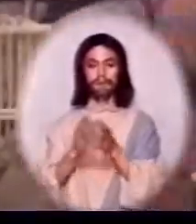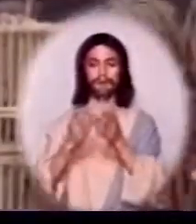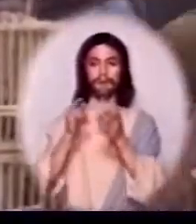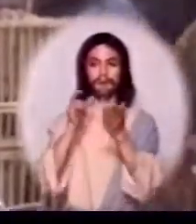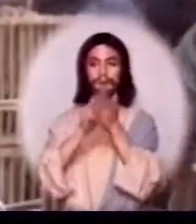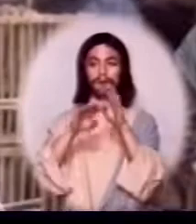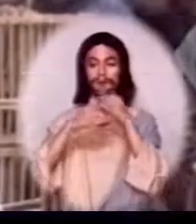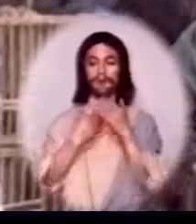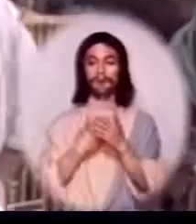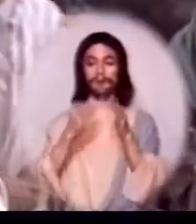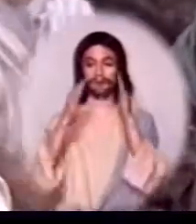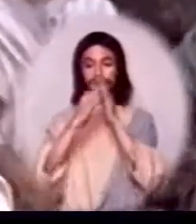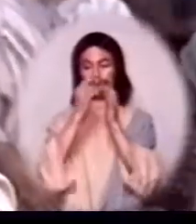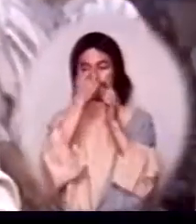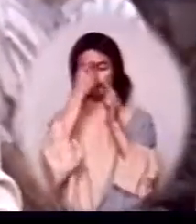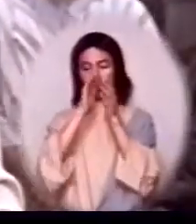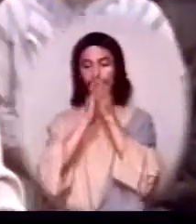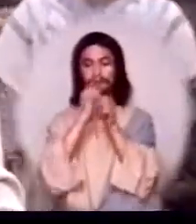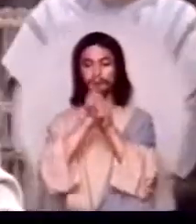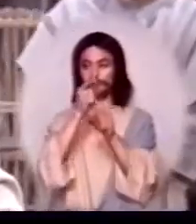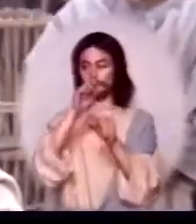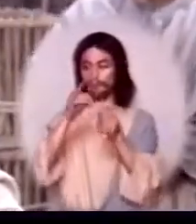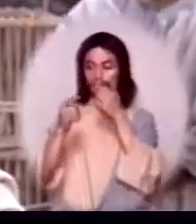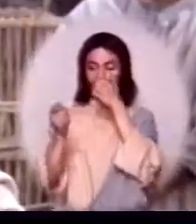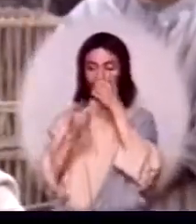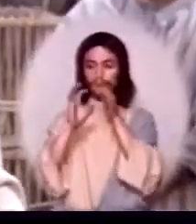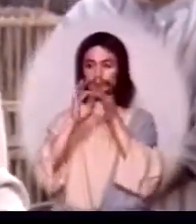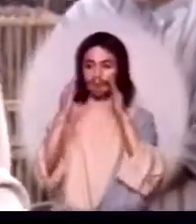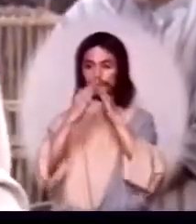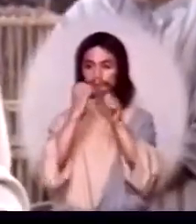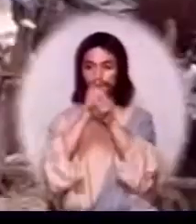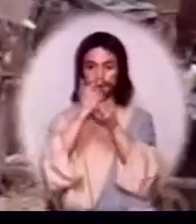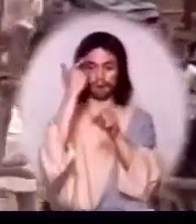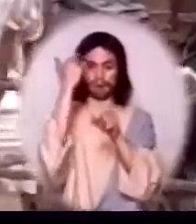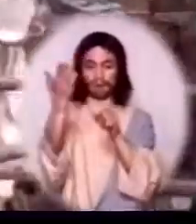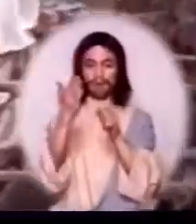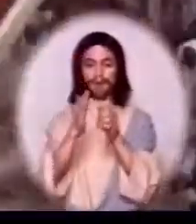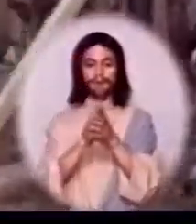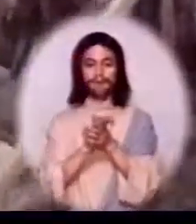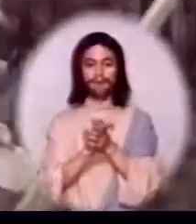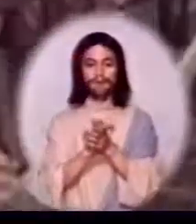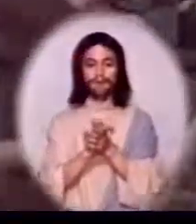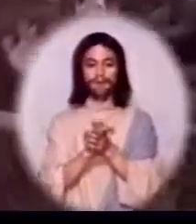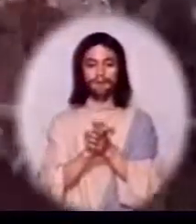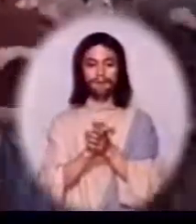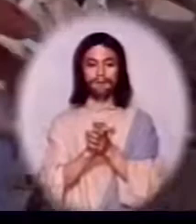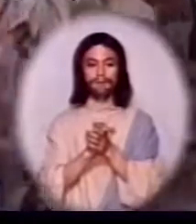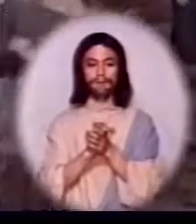기록된 바 내 집은 기도하는 집이다 하였거늘 너희가 강도의 소굴로 만들어 버렸도다.